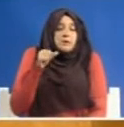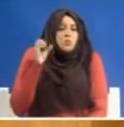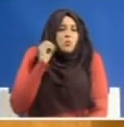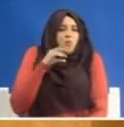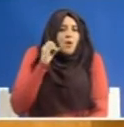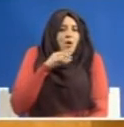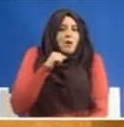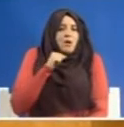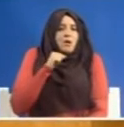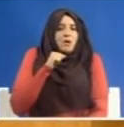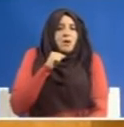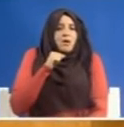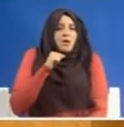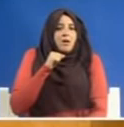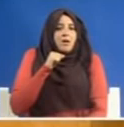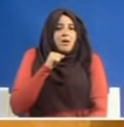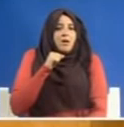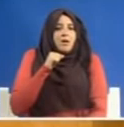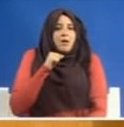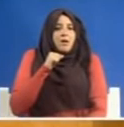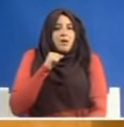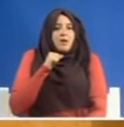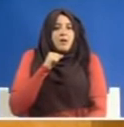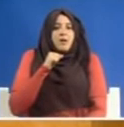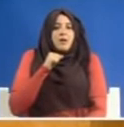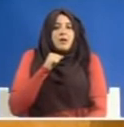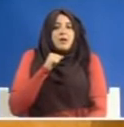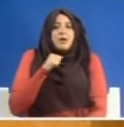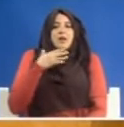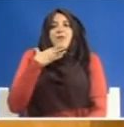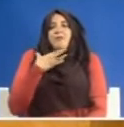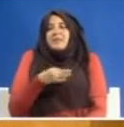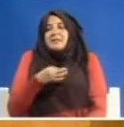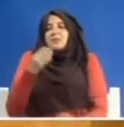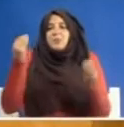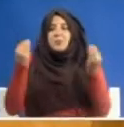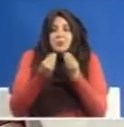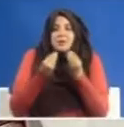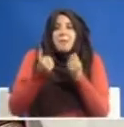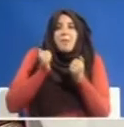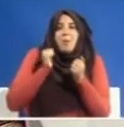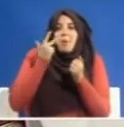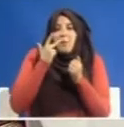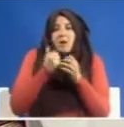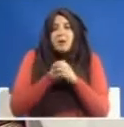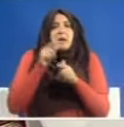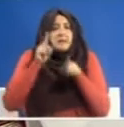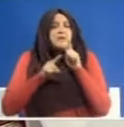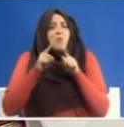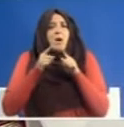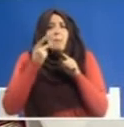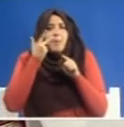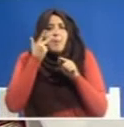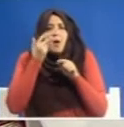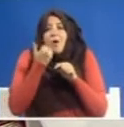الأحيان الأب دائما لا ينظر أن الابن هو الذي ينصحه، هو يطلب منه أن يصلح بينه وبين أمه. كان بعض الأباء يعوق على